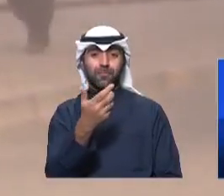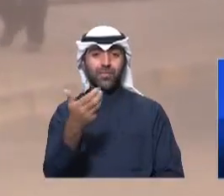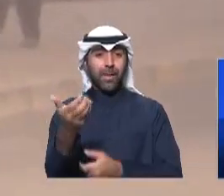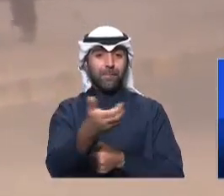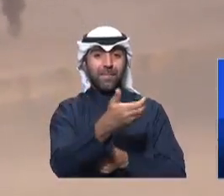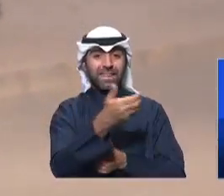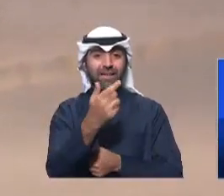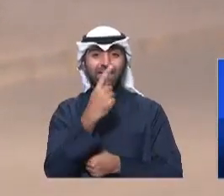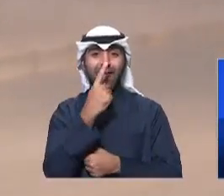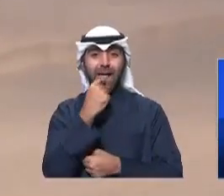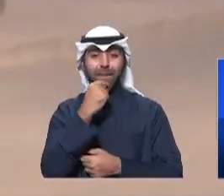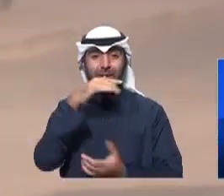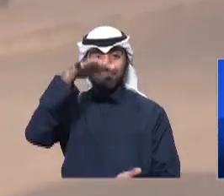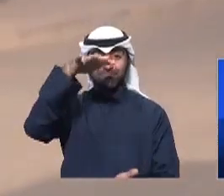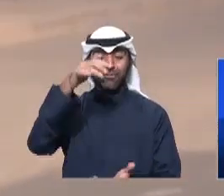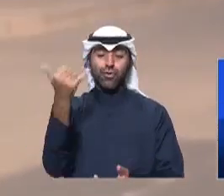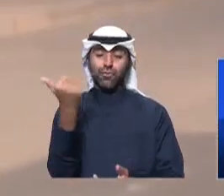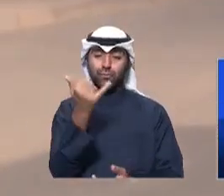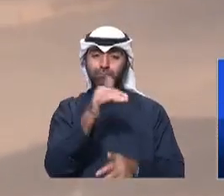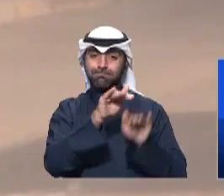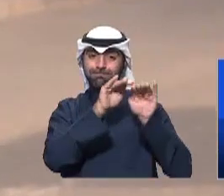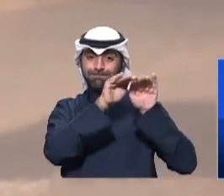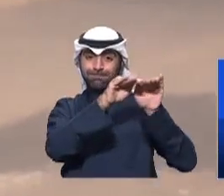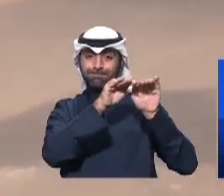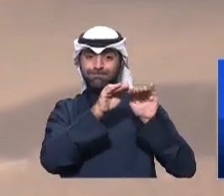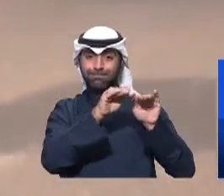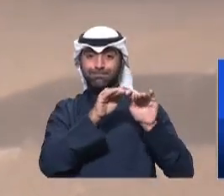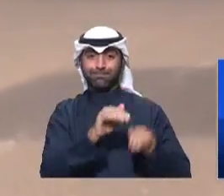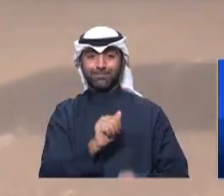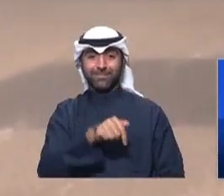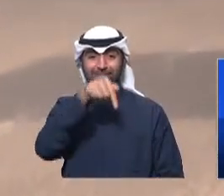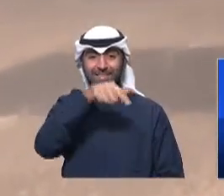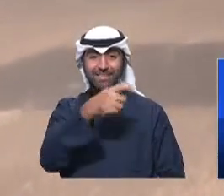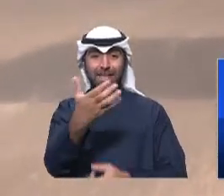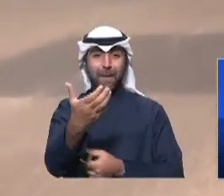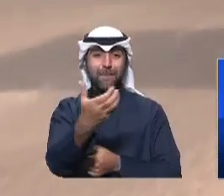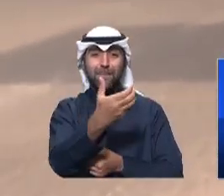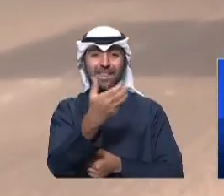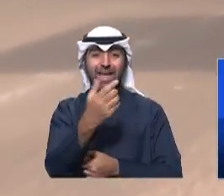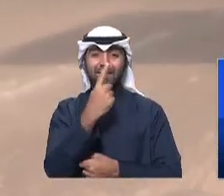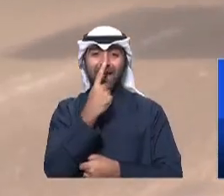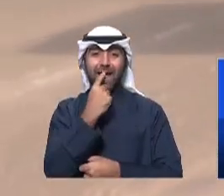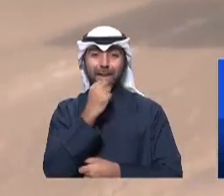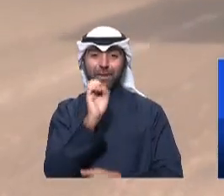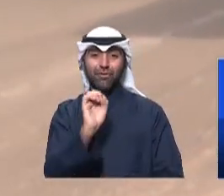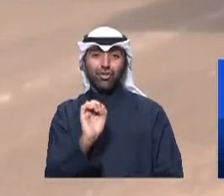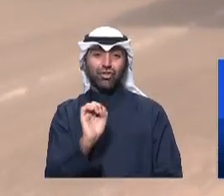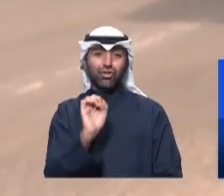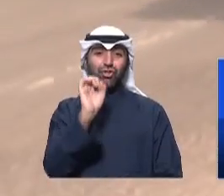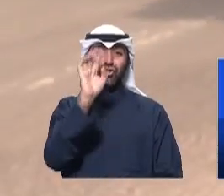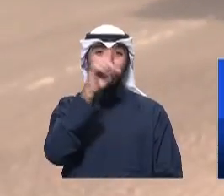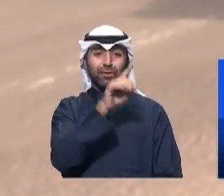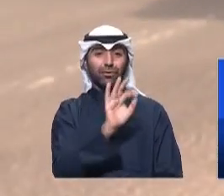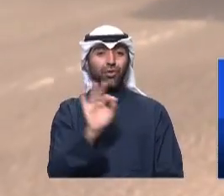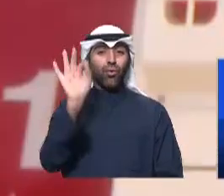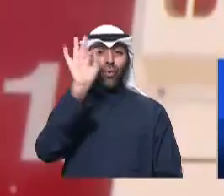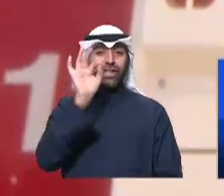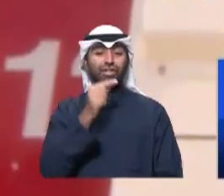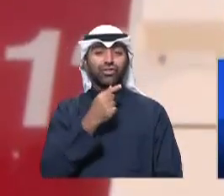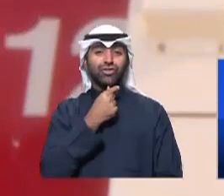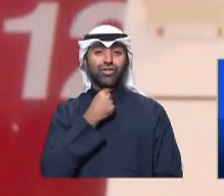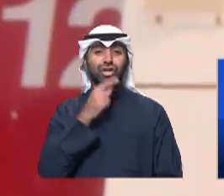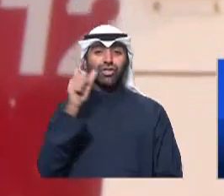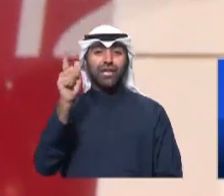ممتلكاتهم. رجال قوة الإطفاء العام استطاعوا السيطرة على حريق أمقرة الصناعية دون أن تكون هناك إصابات